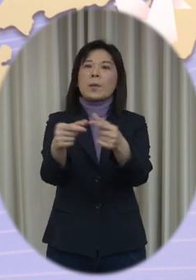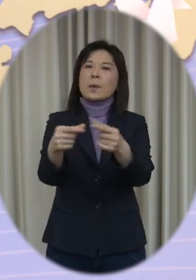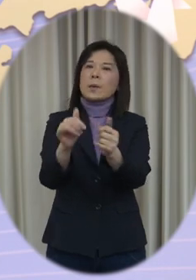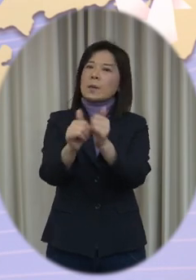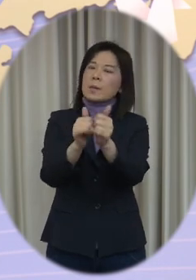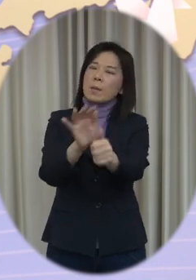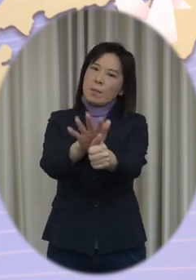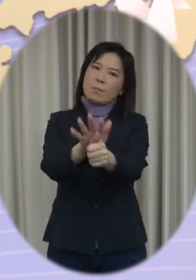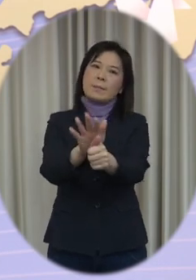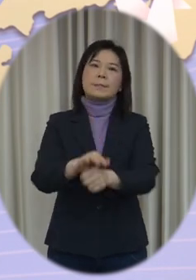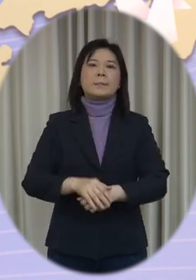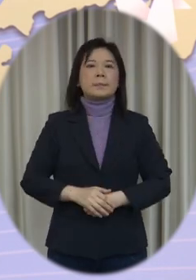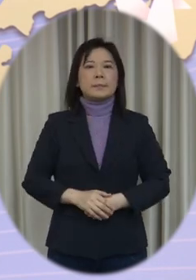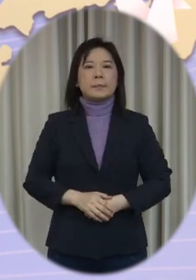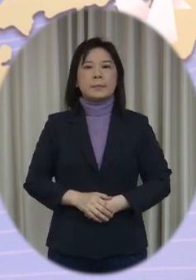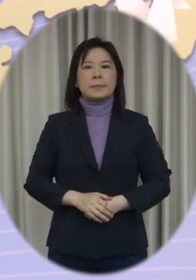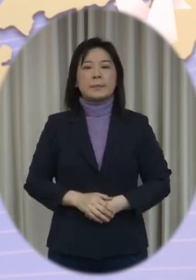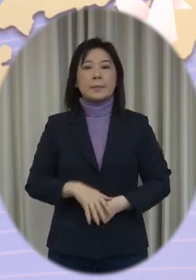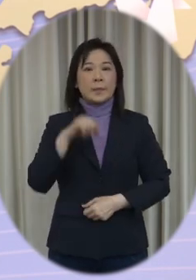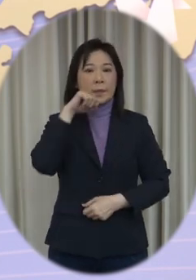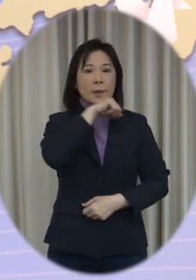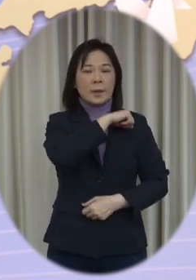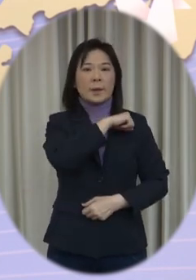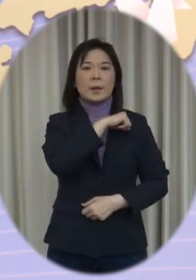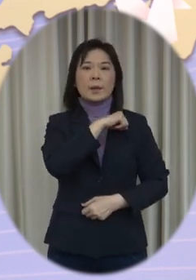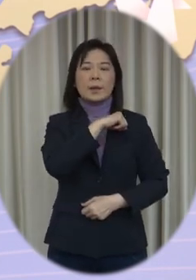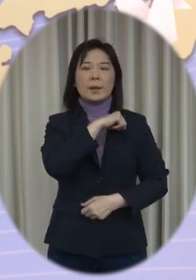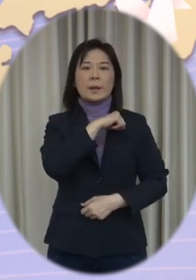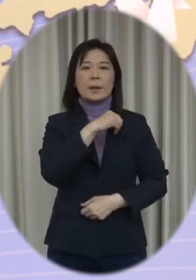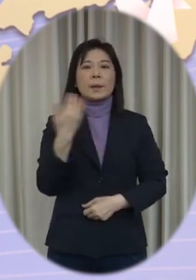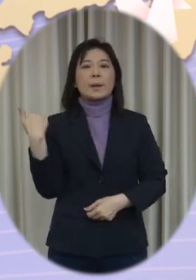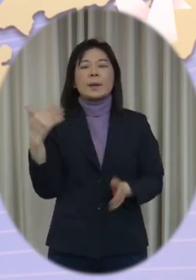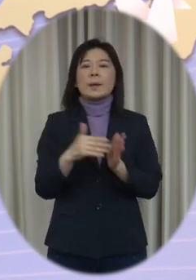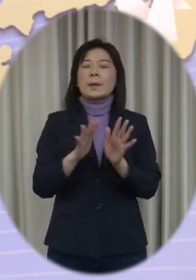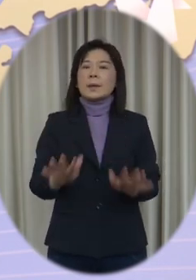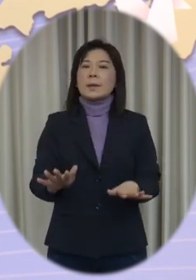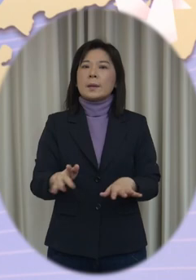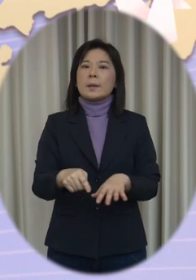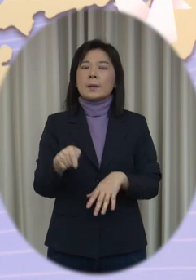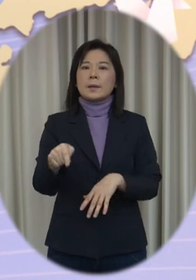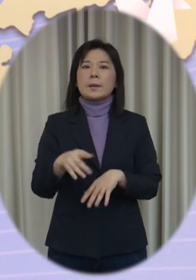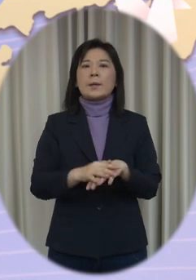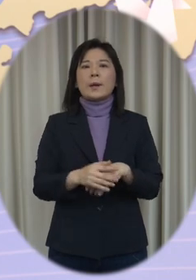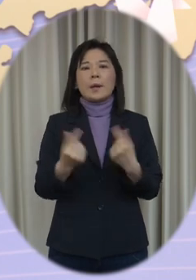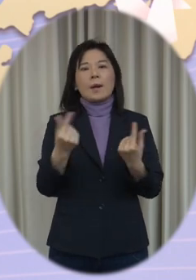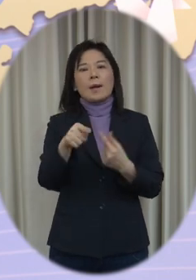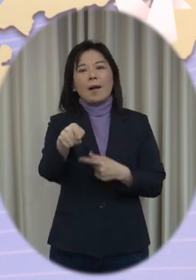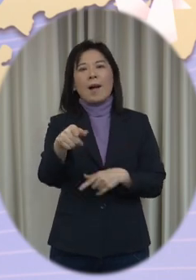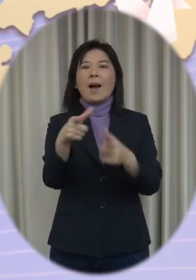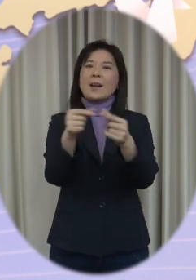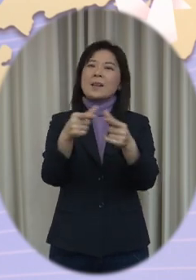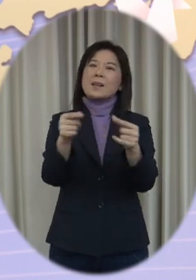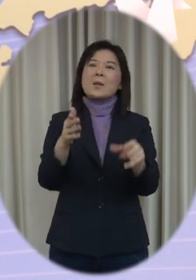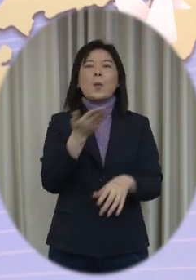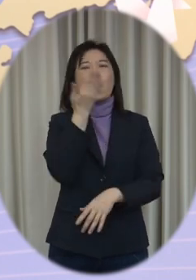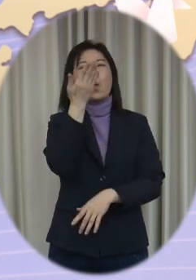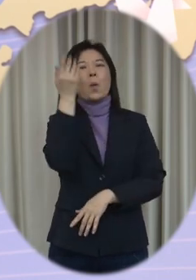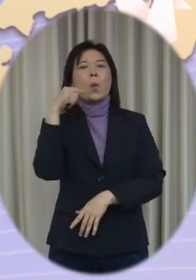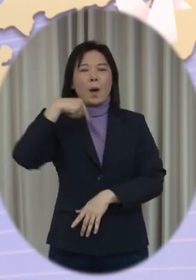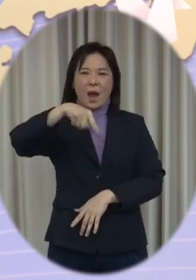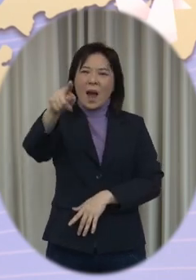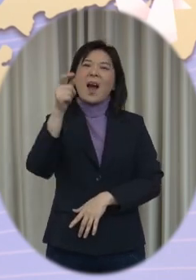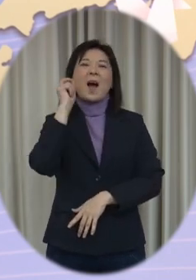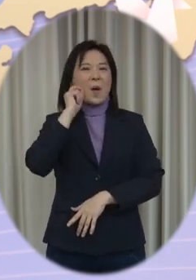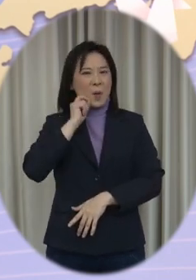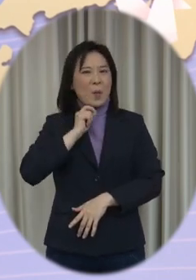助。那台湾历史把日本当作是海外旅游最热门的首